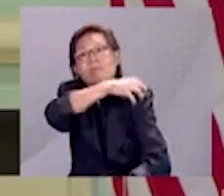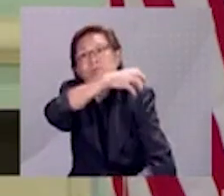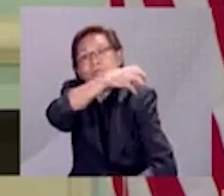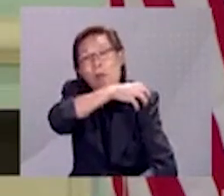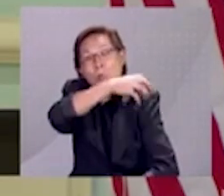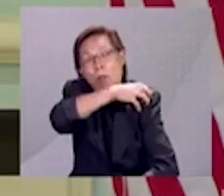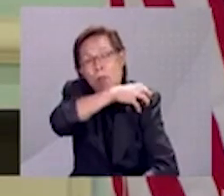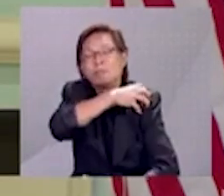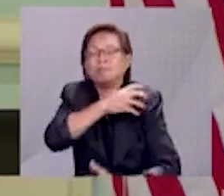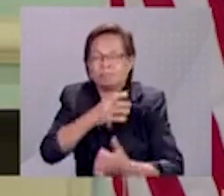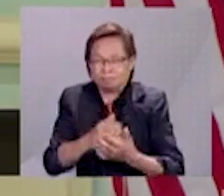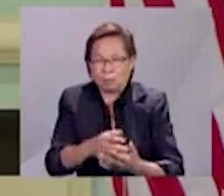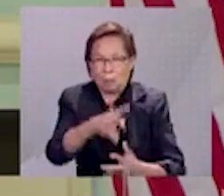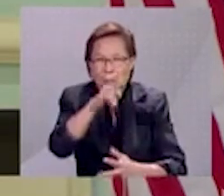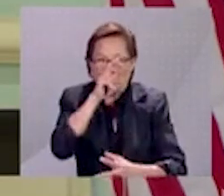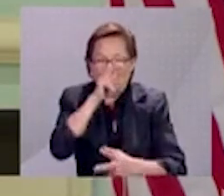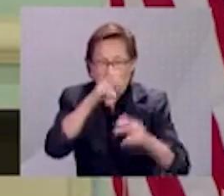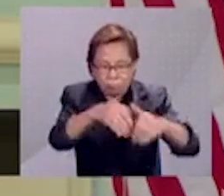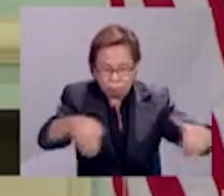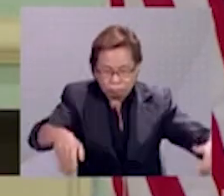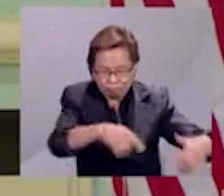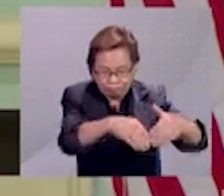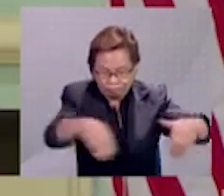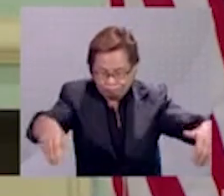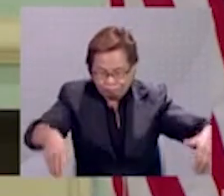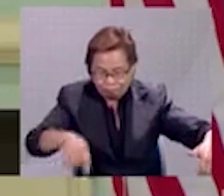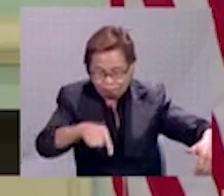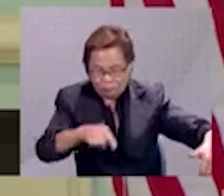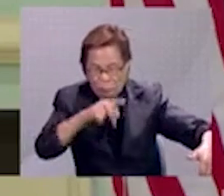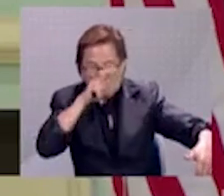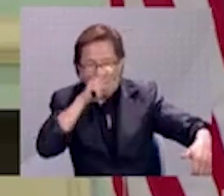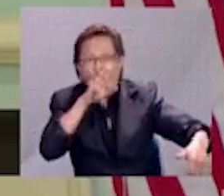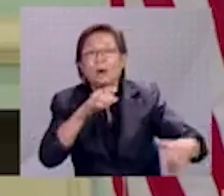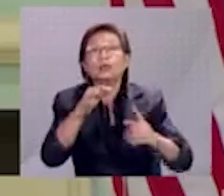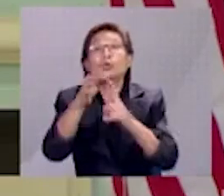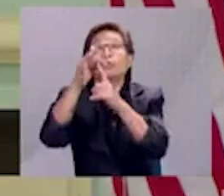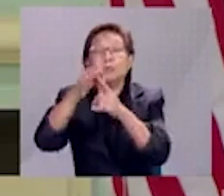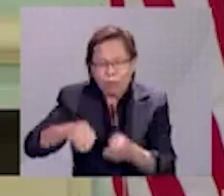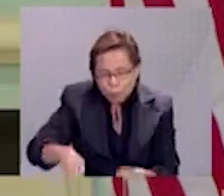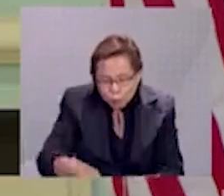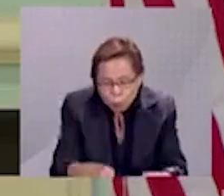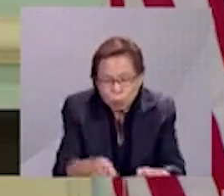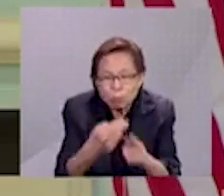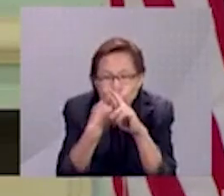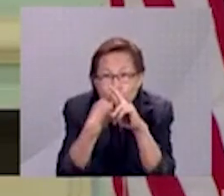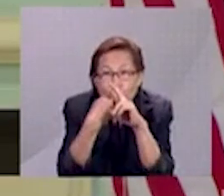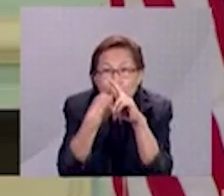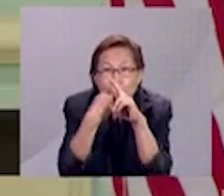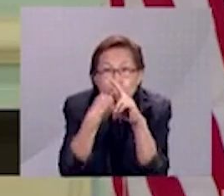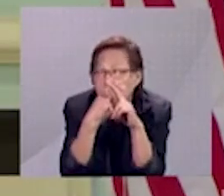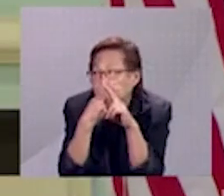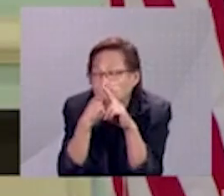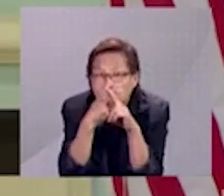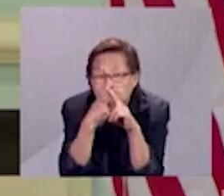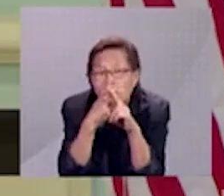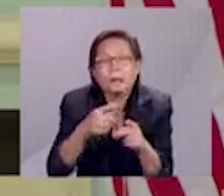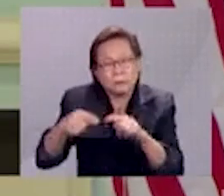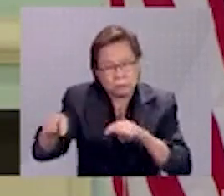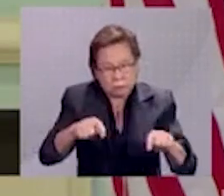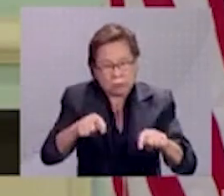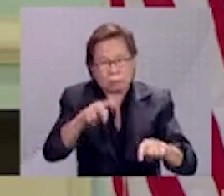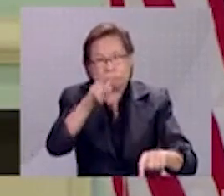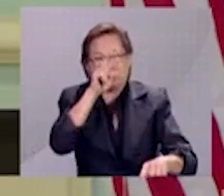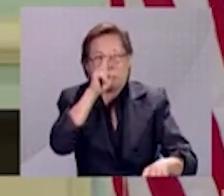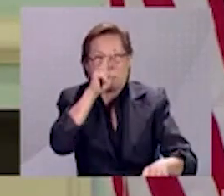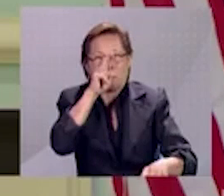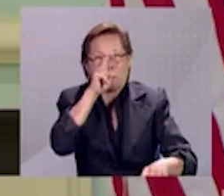kawalan kawasan sempadan, terutamanya lorong-lorong tikus. Tindakan tegas juga akan diambil kepada